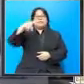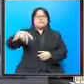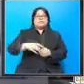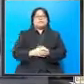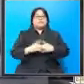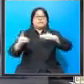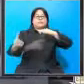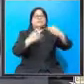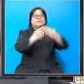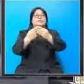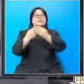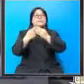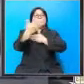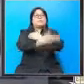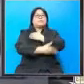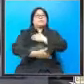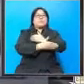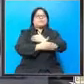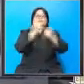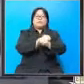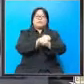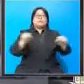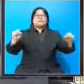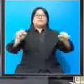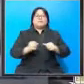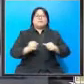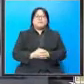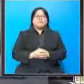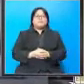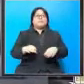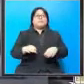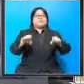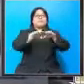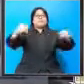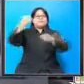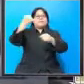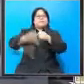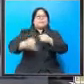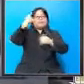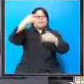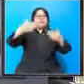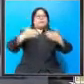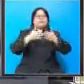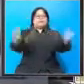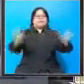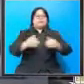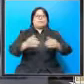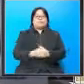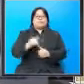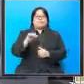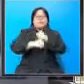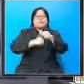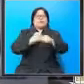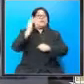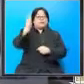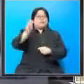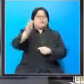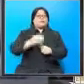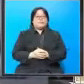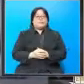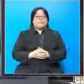daftar perpaduan negara telah sedia DPK terakhir untuk dilancarkan oleh bumi pada tahun depan